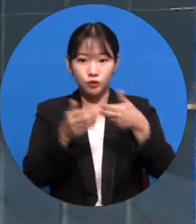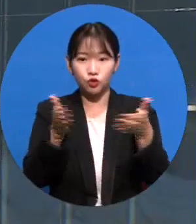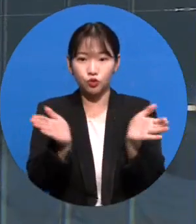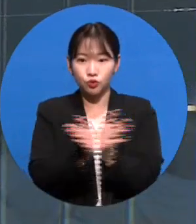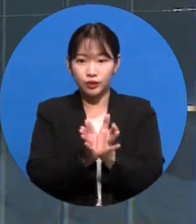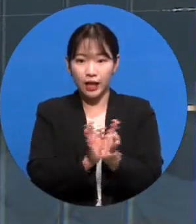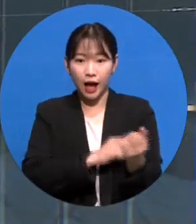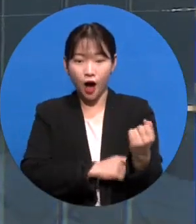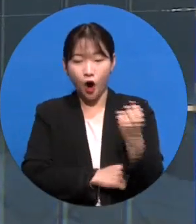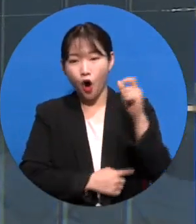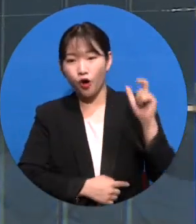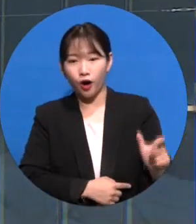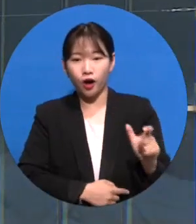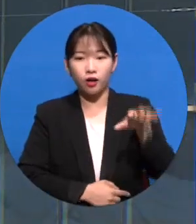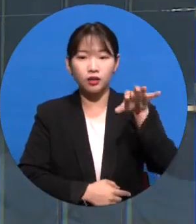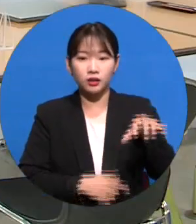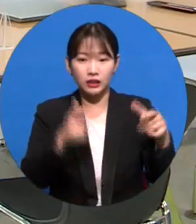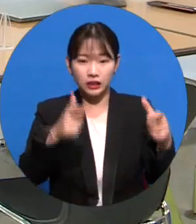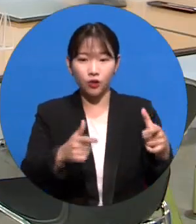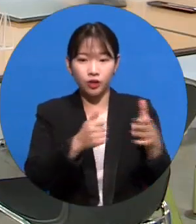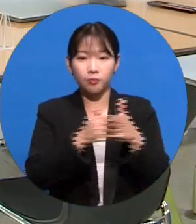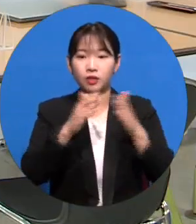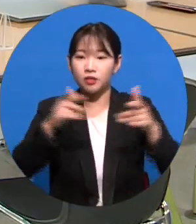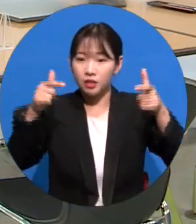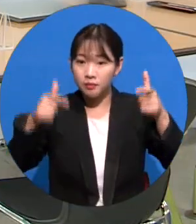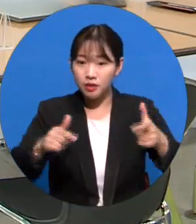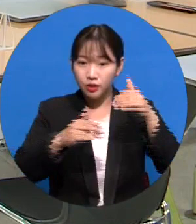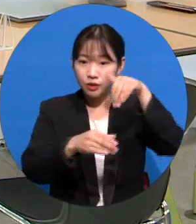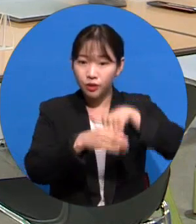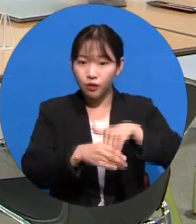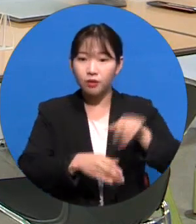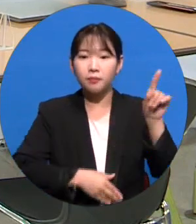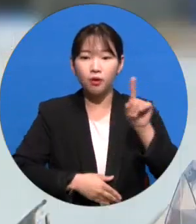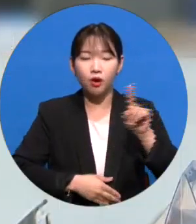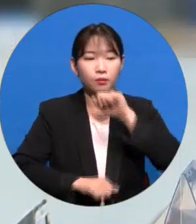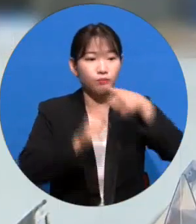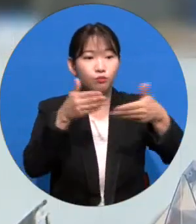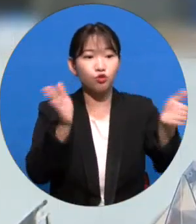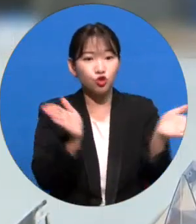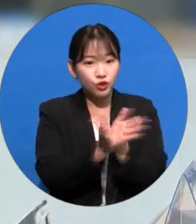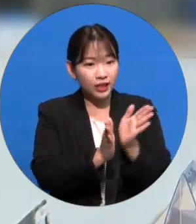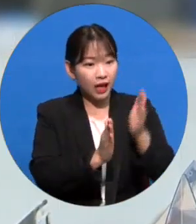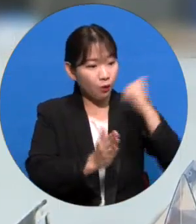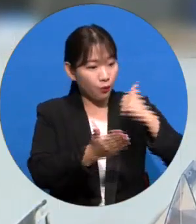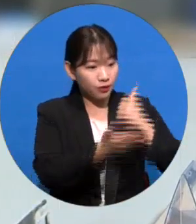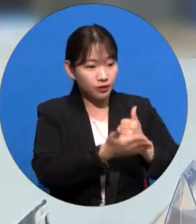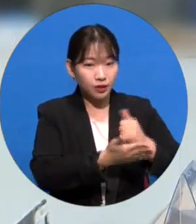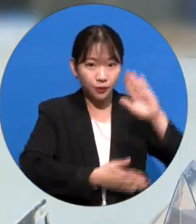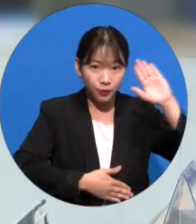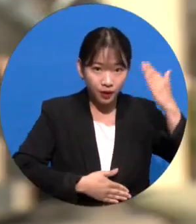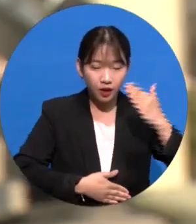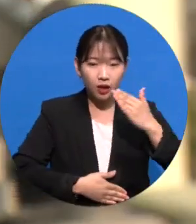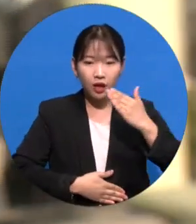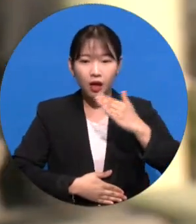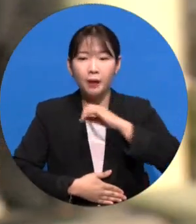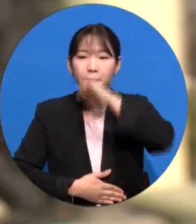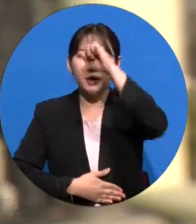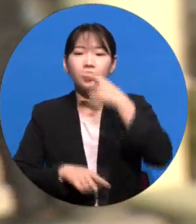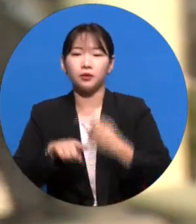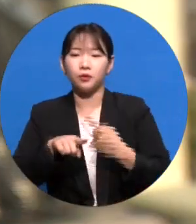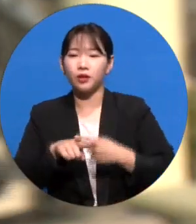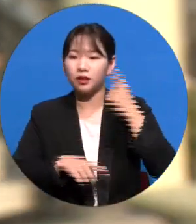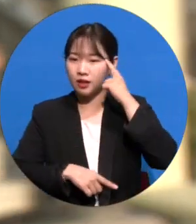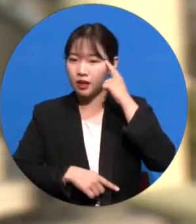민주당 세가 워낙 강한 곳이다 보니 전남의 선거는 민주당 경선이 곧 본선으로 여겨지지만 따지고